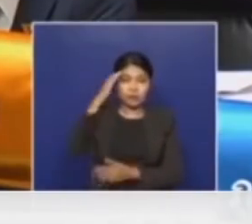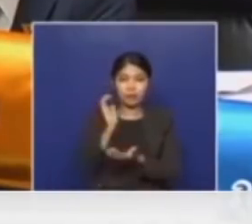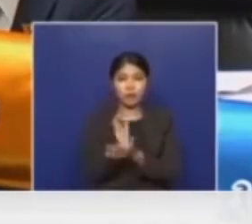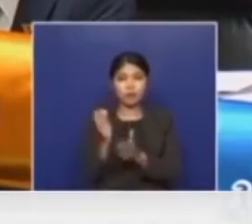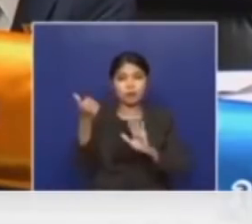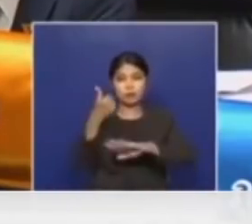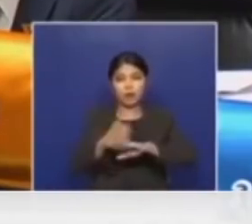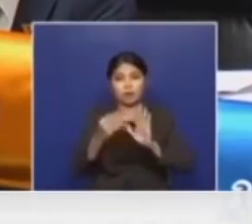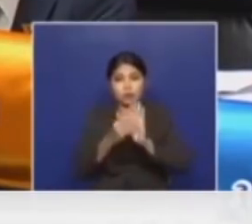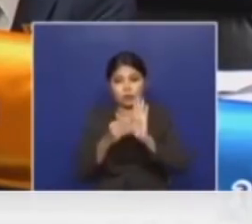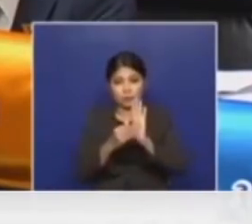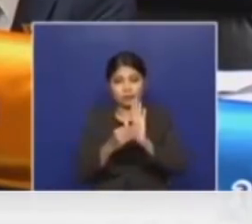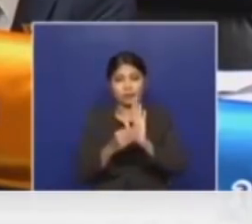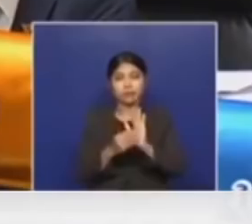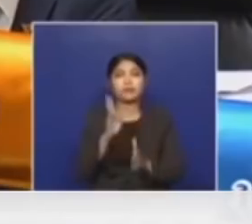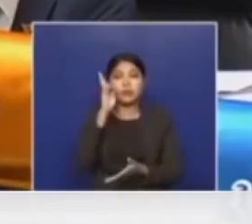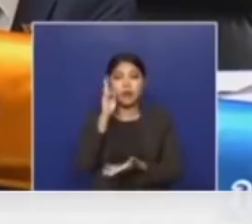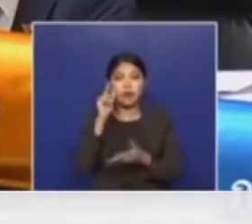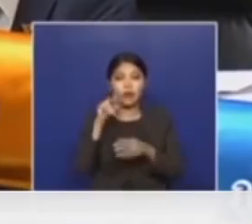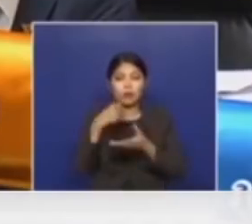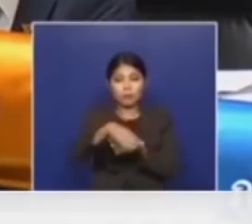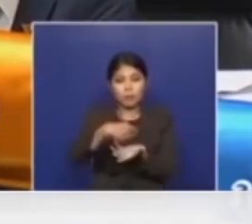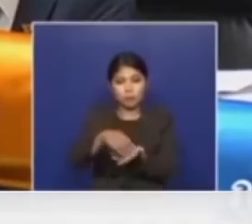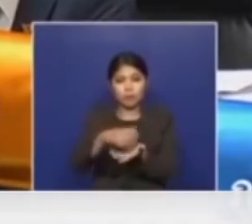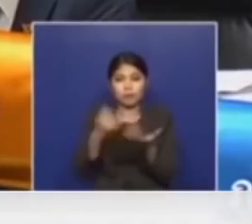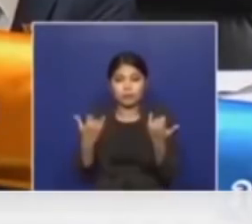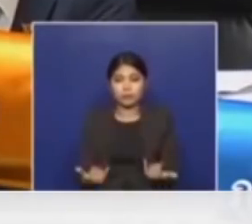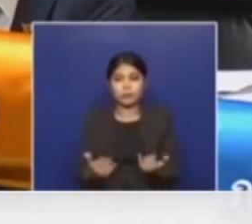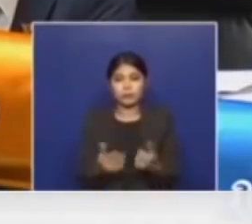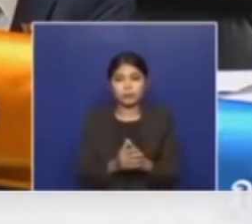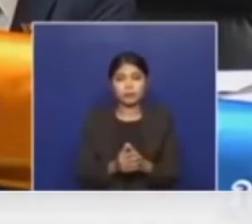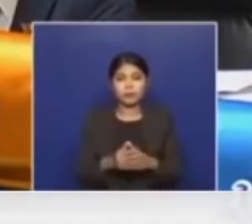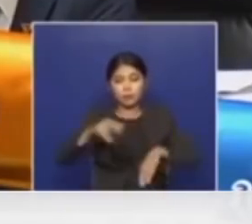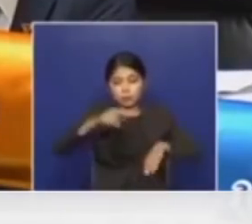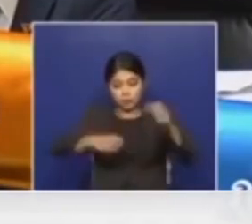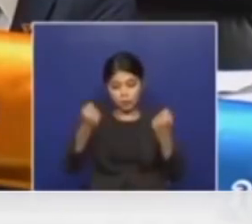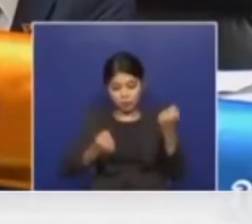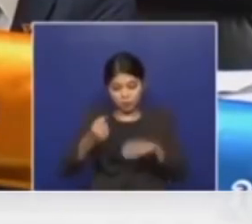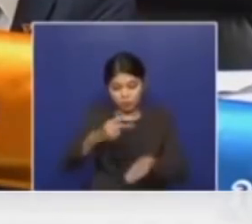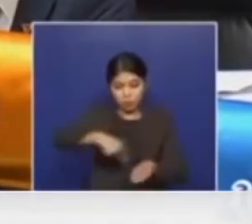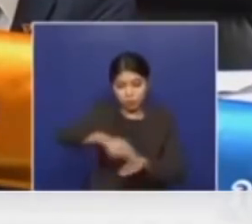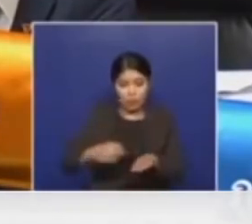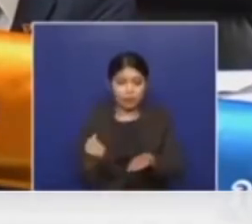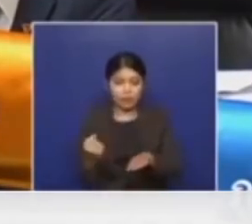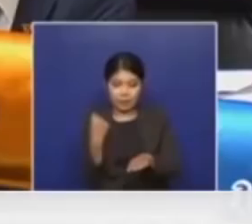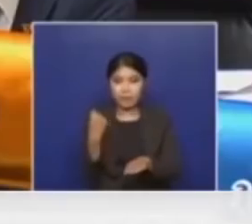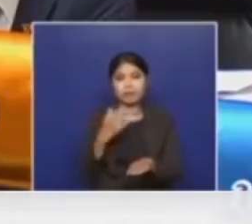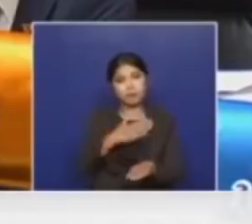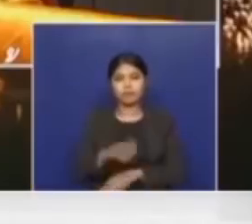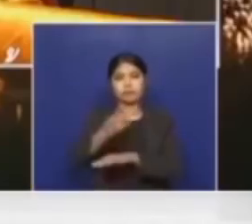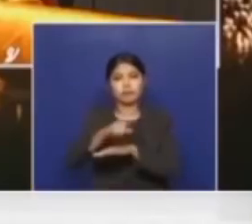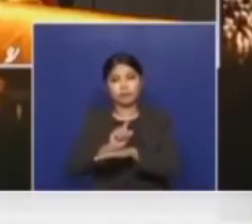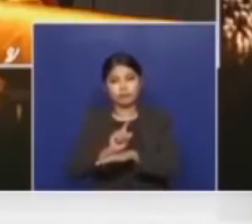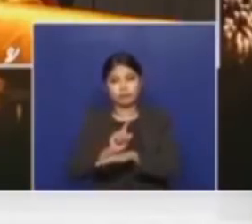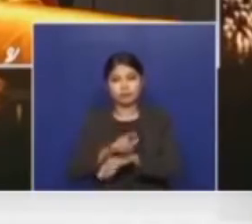สร้างความชอบธรรมในการประกาศสถานการณ์ฉุกเฉินจากเหตุการณ์นั้นและก็มีการไล่จับกุมดำเนินคดีกับประชาชนซึ่งบังเอิญไปอยู่ใน